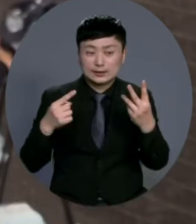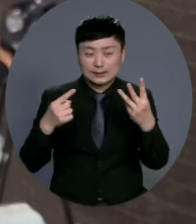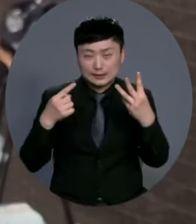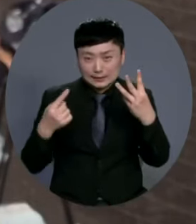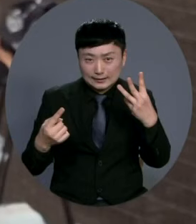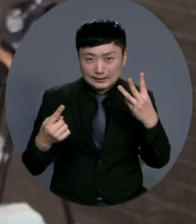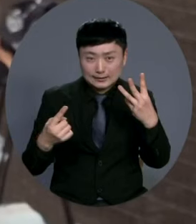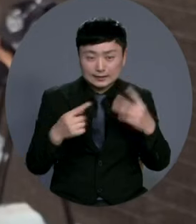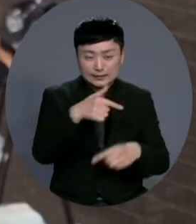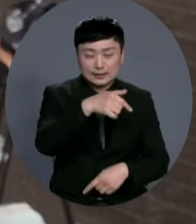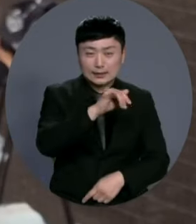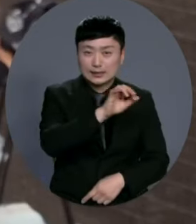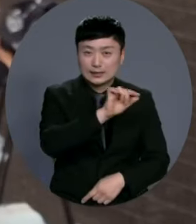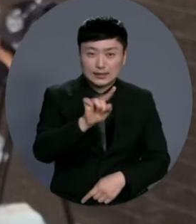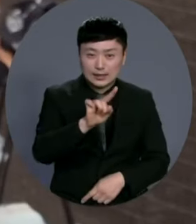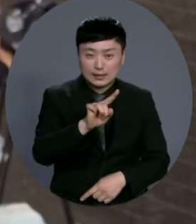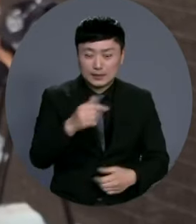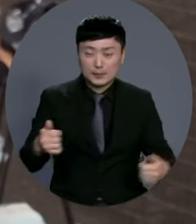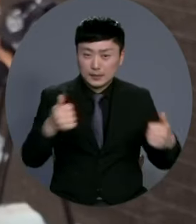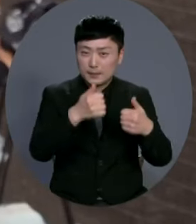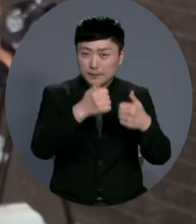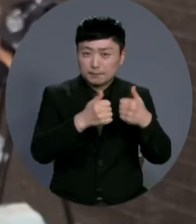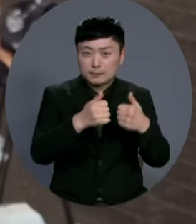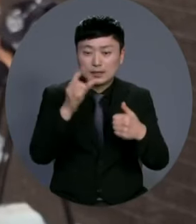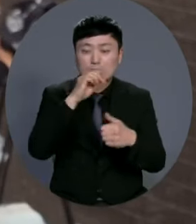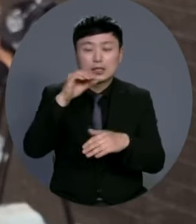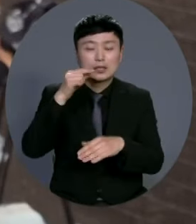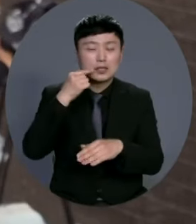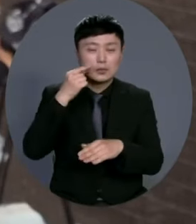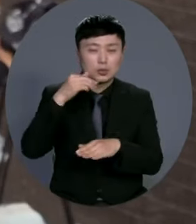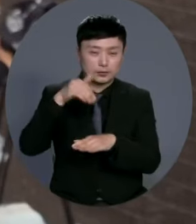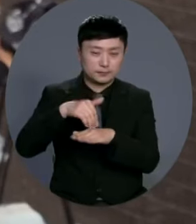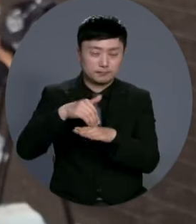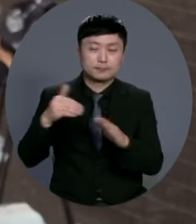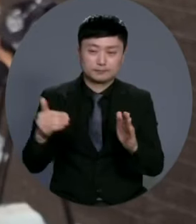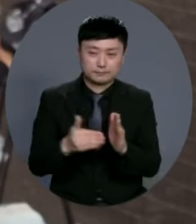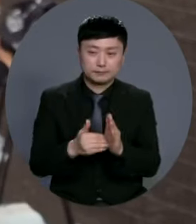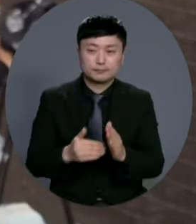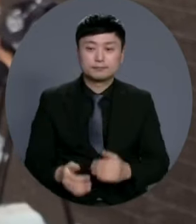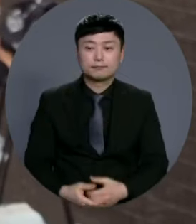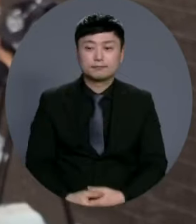맞대결을 끝으로 오키나와 연습 경기를 마무리합니다. MBC 뉴스 서건입니다.